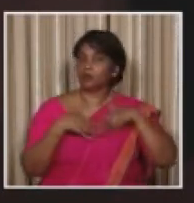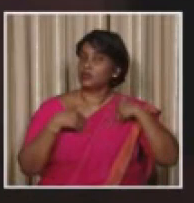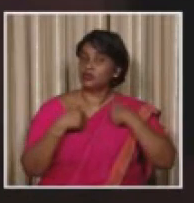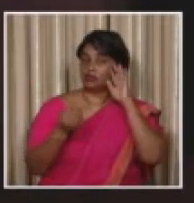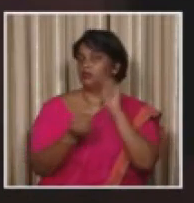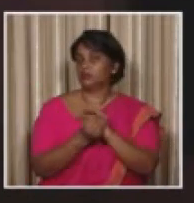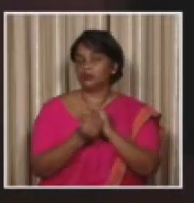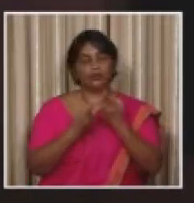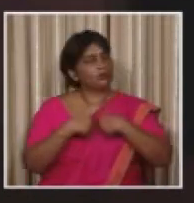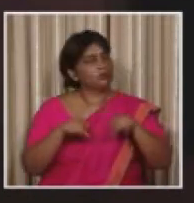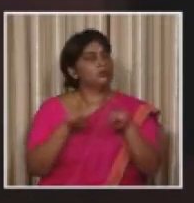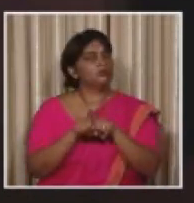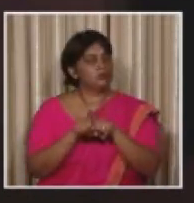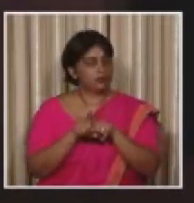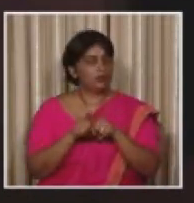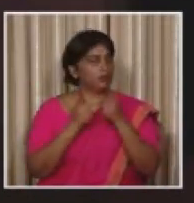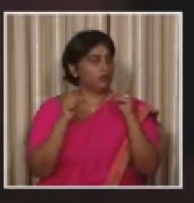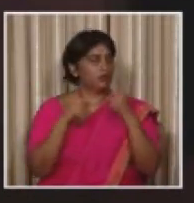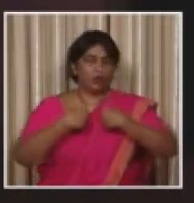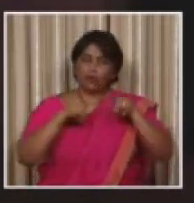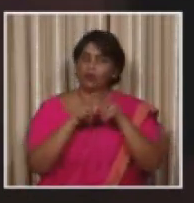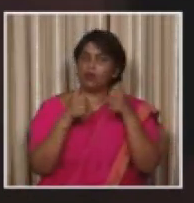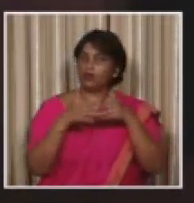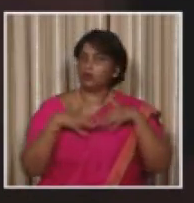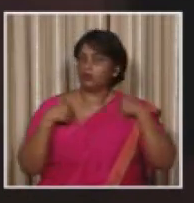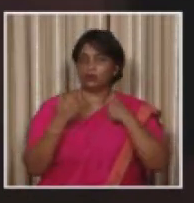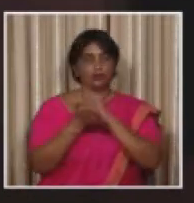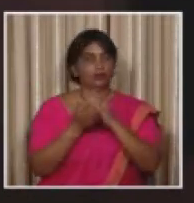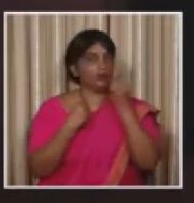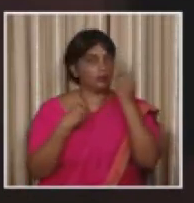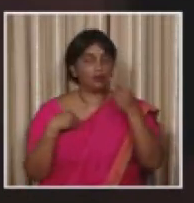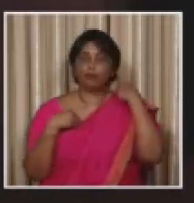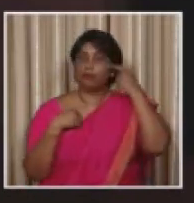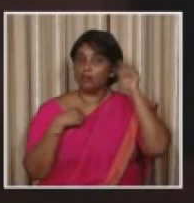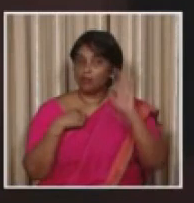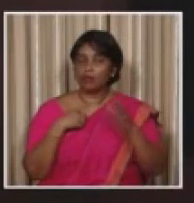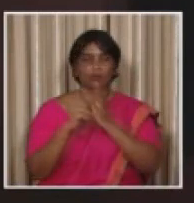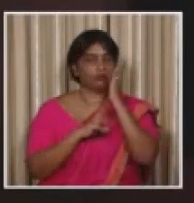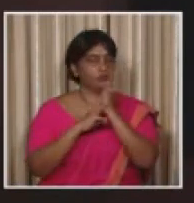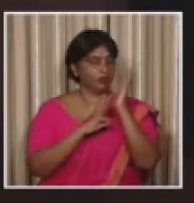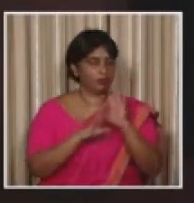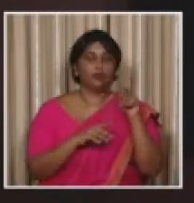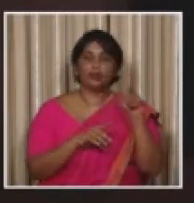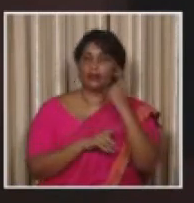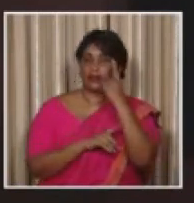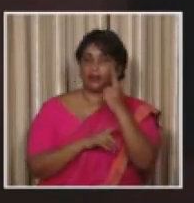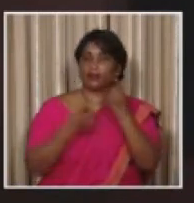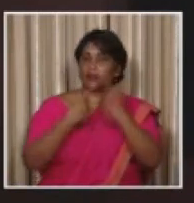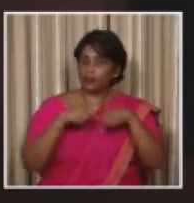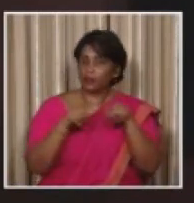එහෙම නැත්නම් හැමෝටම එක ආකාරයේ හොඳ සුවසේවයක් ලබා දෙනකොට ඔවුන් බලාපොරොත්තු වෙන අංග කීපයක් තියෙනවා එකක් තමයි